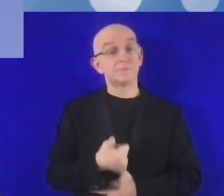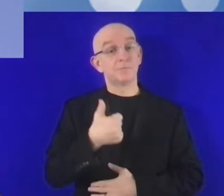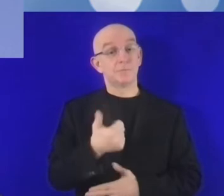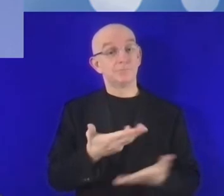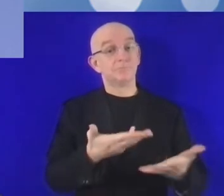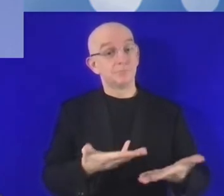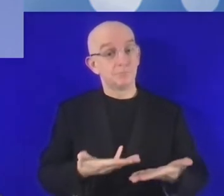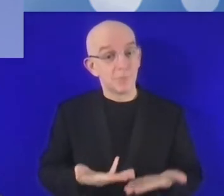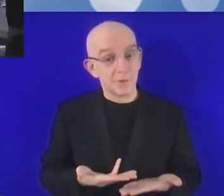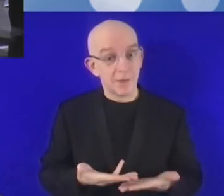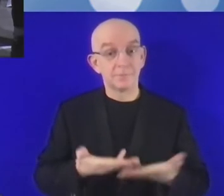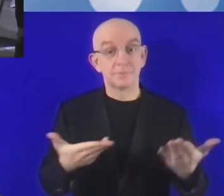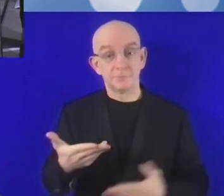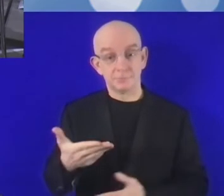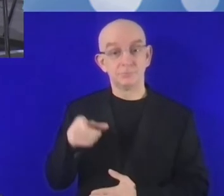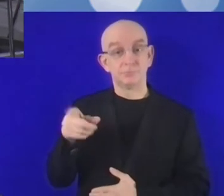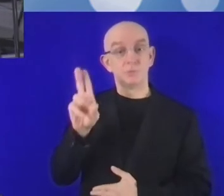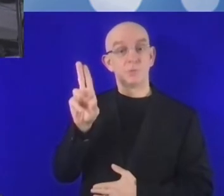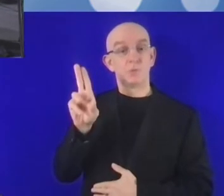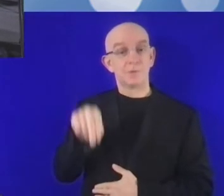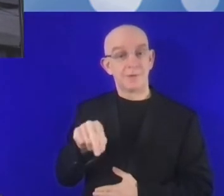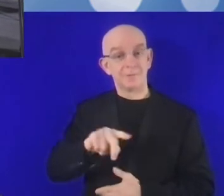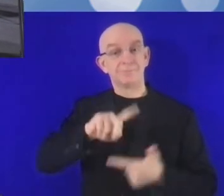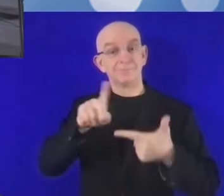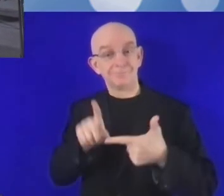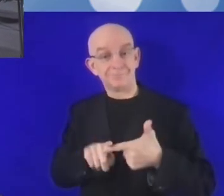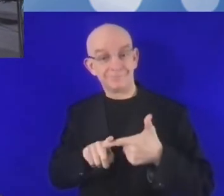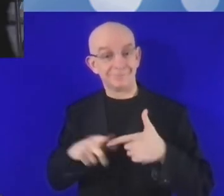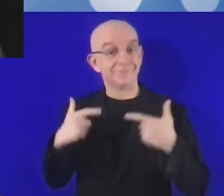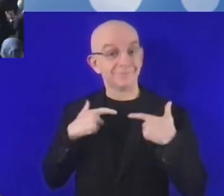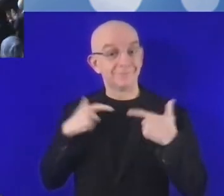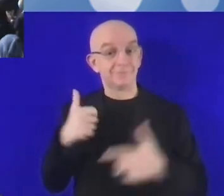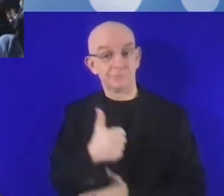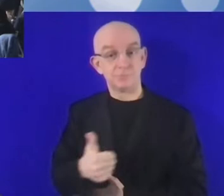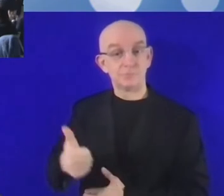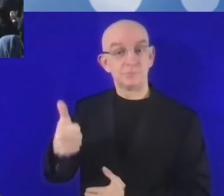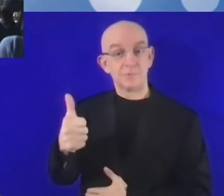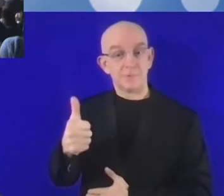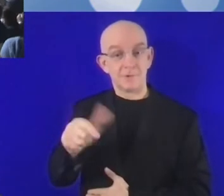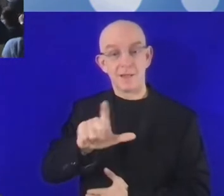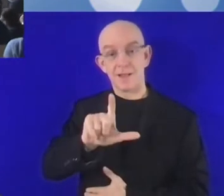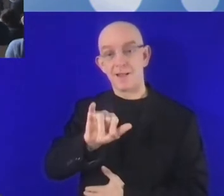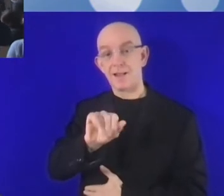Bienvenue au secrétaire général de l'ONU, M. Liu Zhenmin.